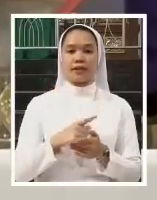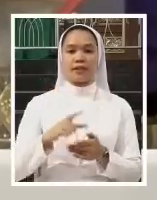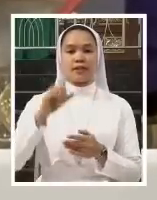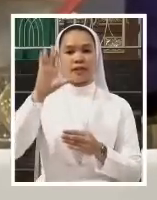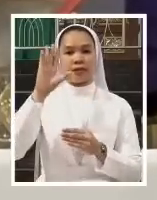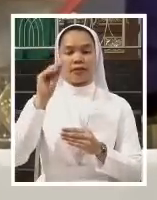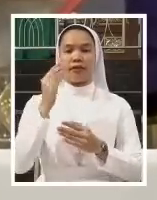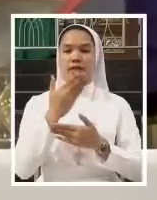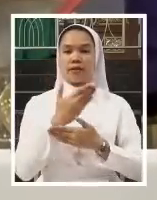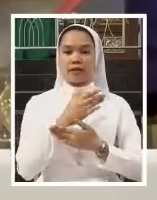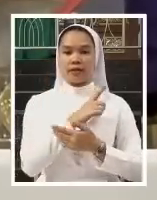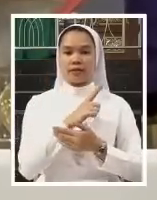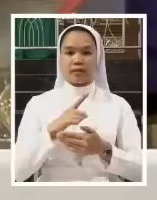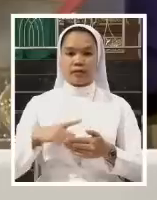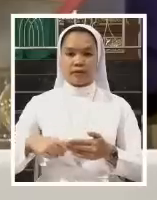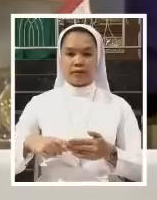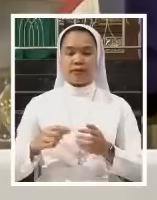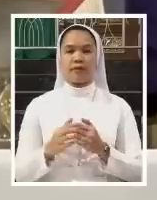mong